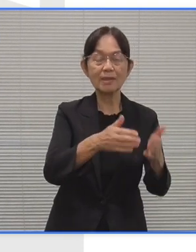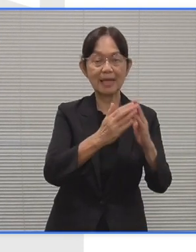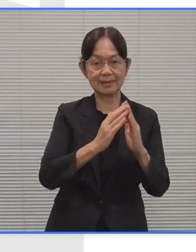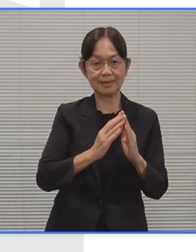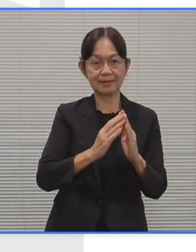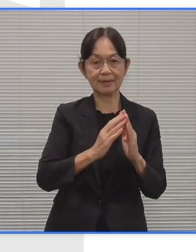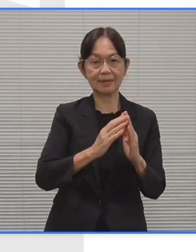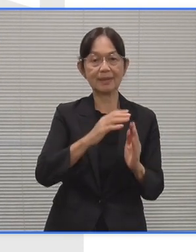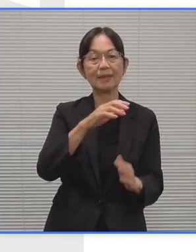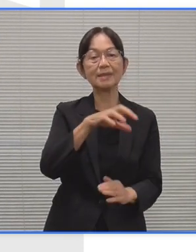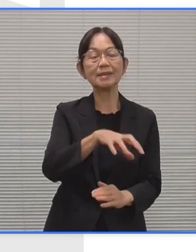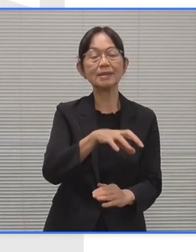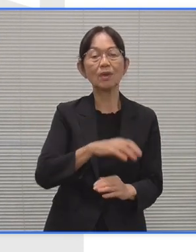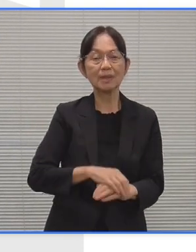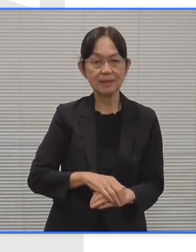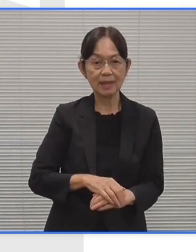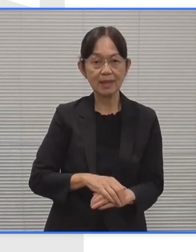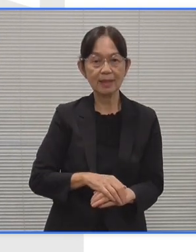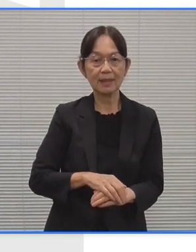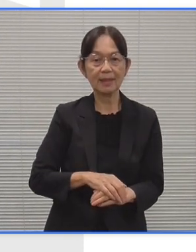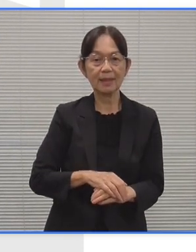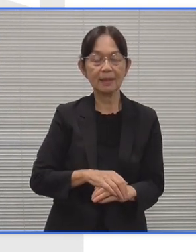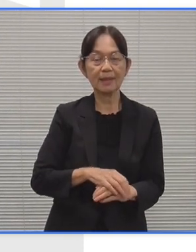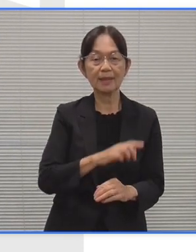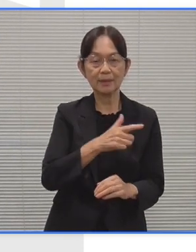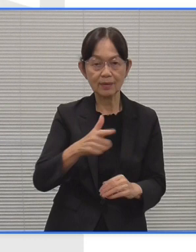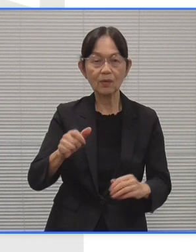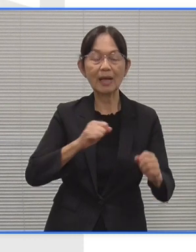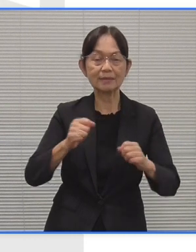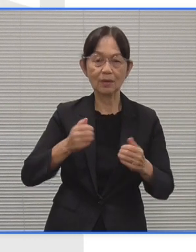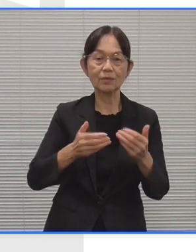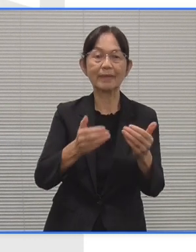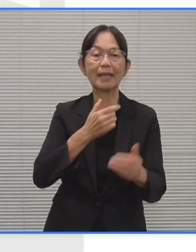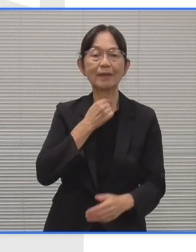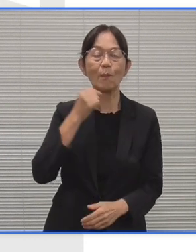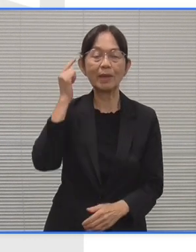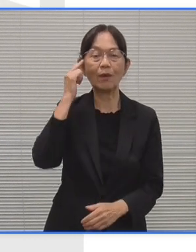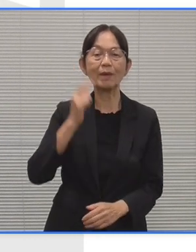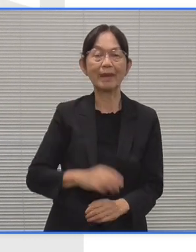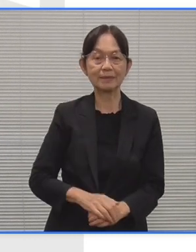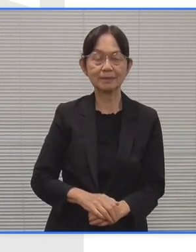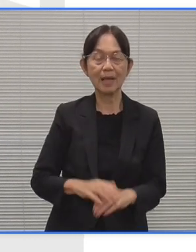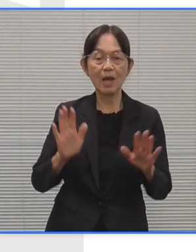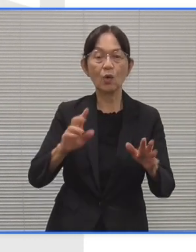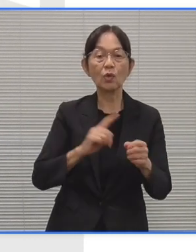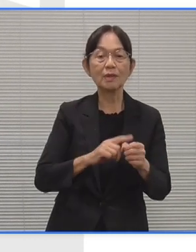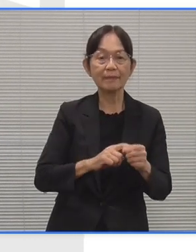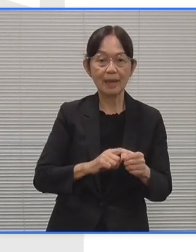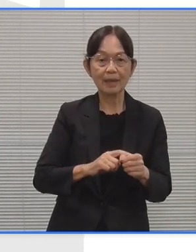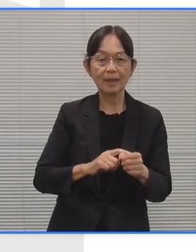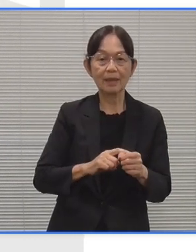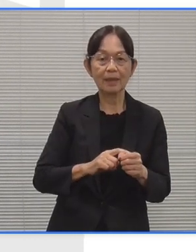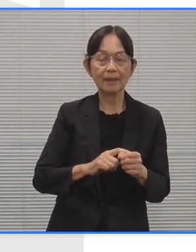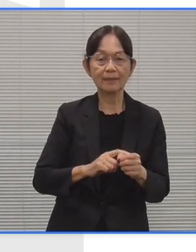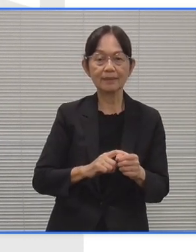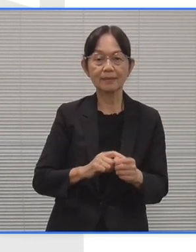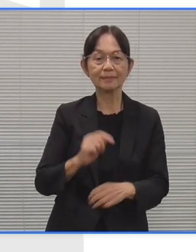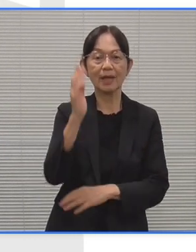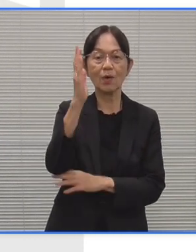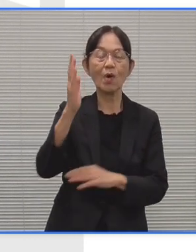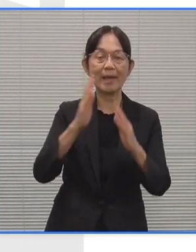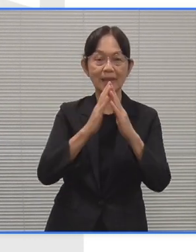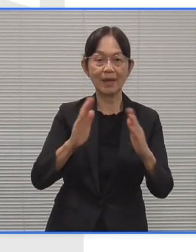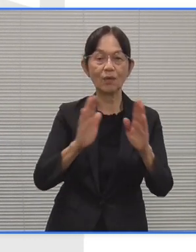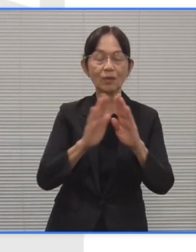として、一生懸命取り組みたいという課題でございます。今年はですね、講演会を行います。